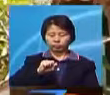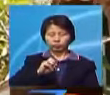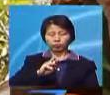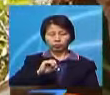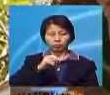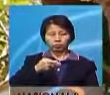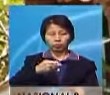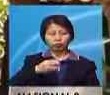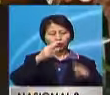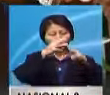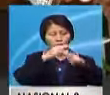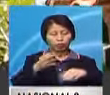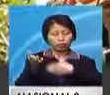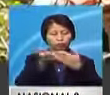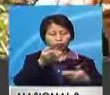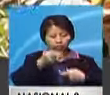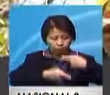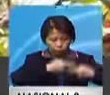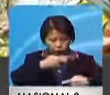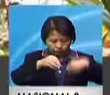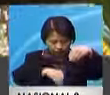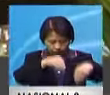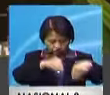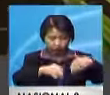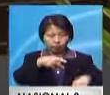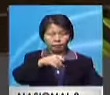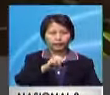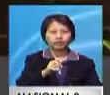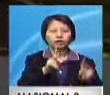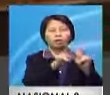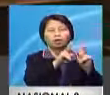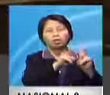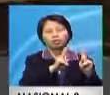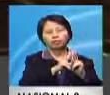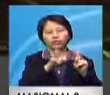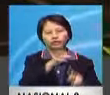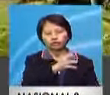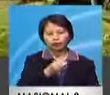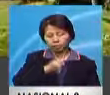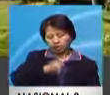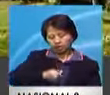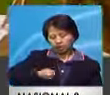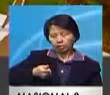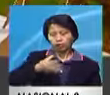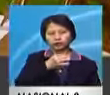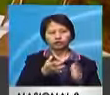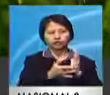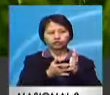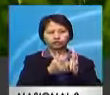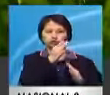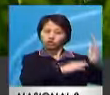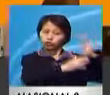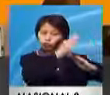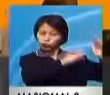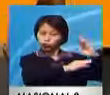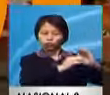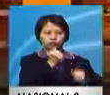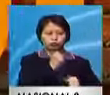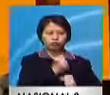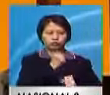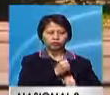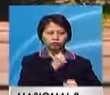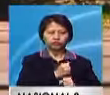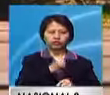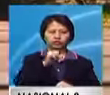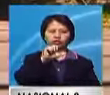Museum Padi mempamerkan anda proses penanaman padi secara tradisional serta peralatan dan teknologi dahulu dalam kerja-kerja